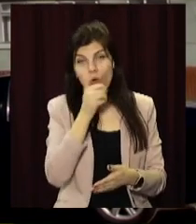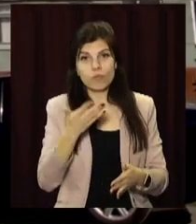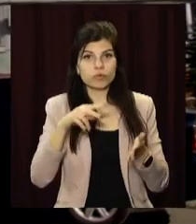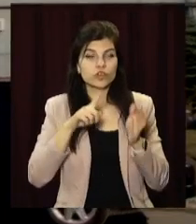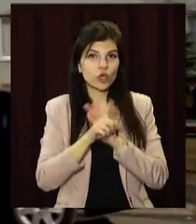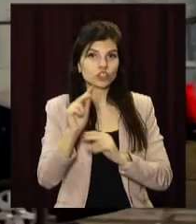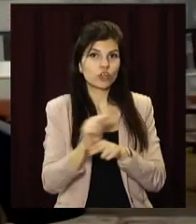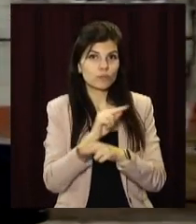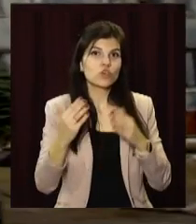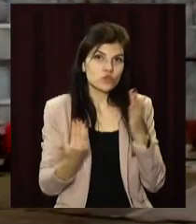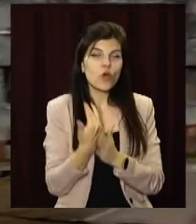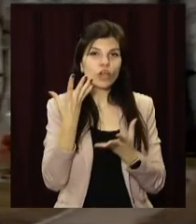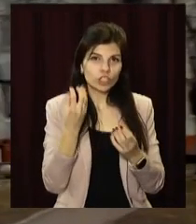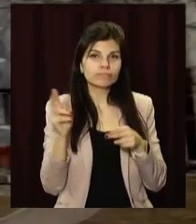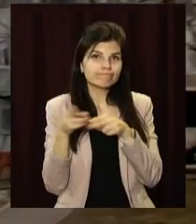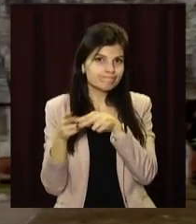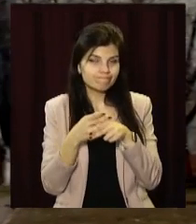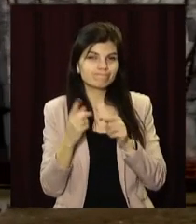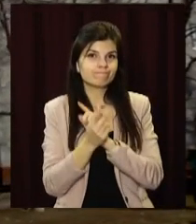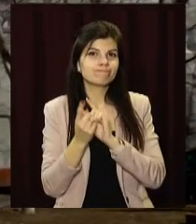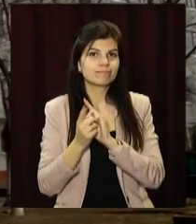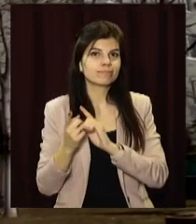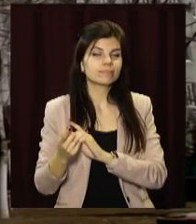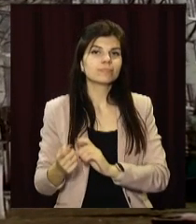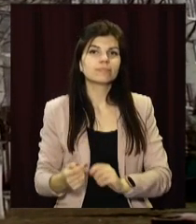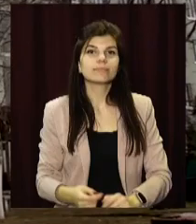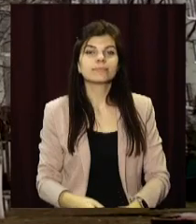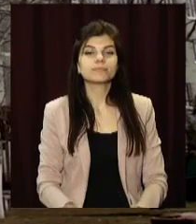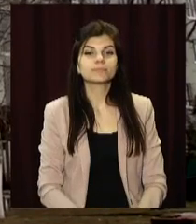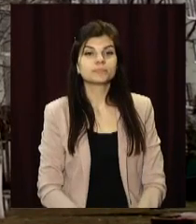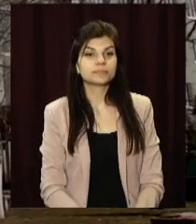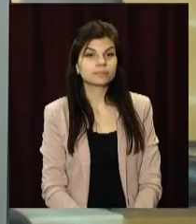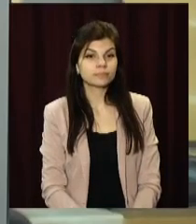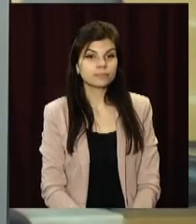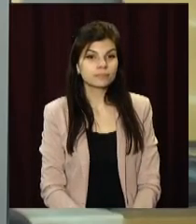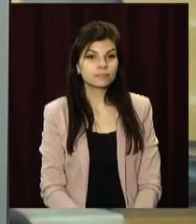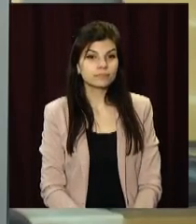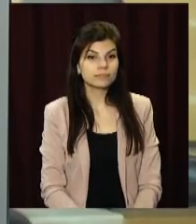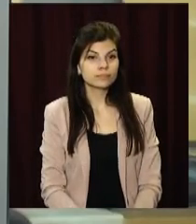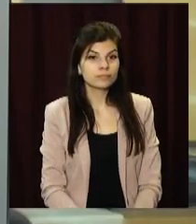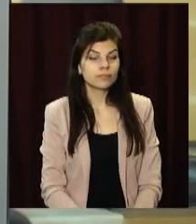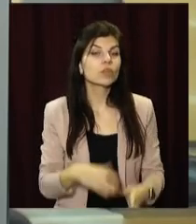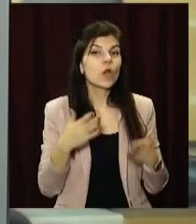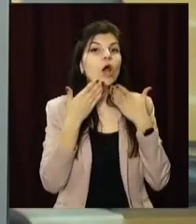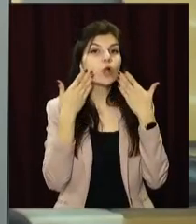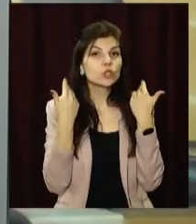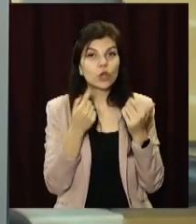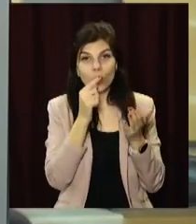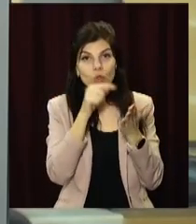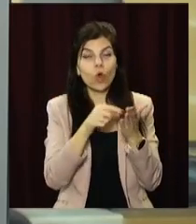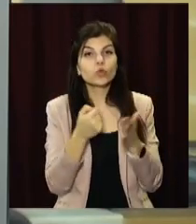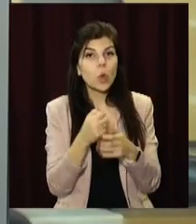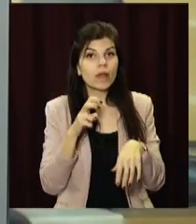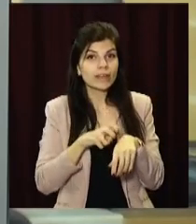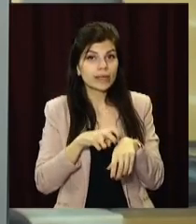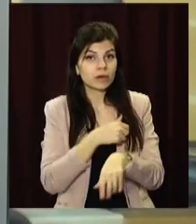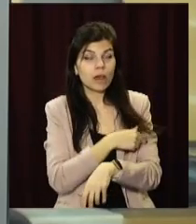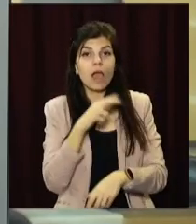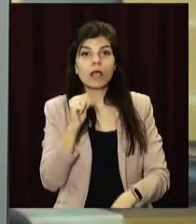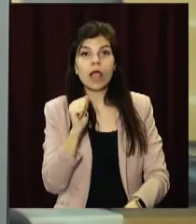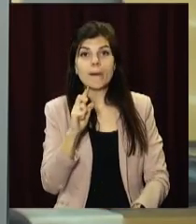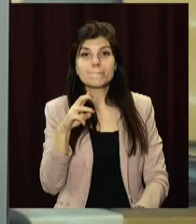2021 році. Альона Вітрова, Ірада Акімова, Максим Олещенко, Open News, телеканал «Відкритий». Полегшать доступ до лікарів. Кабмін